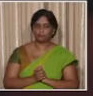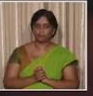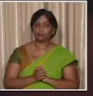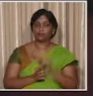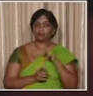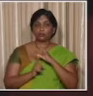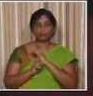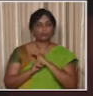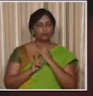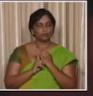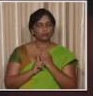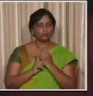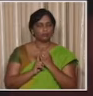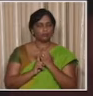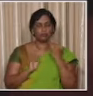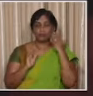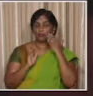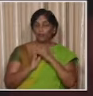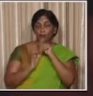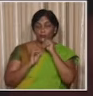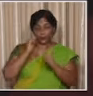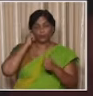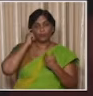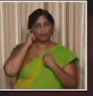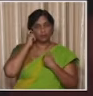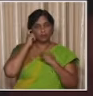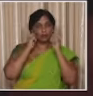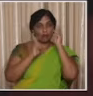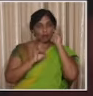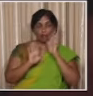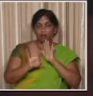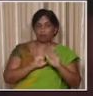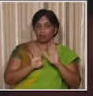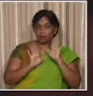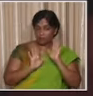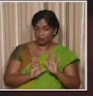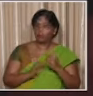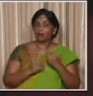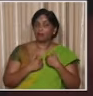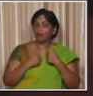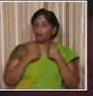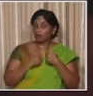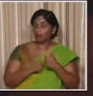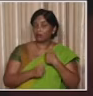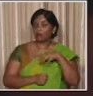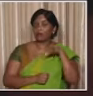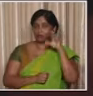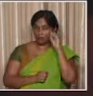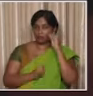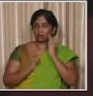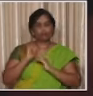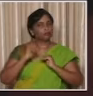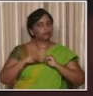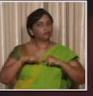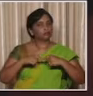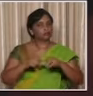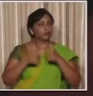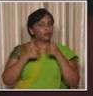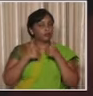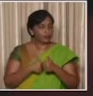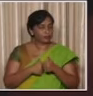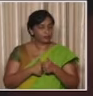මේ සංස්කෘතිය හරියට අපි කළමනාකරණය කළොත්, අපි හරියට වටහාගෙන ඒ ගමන ගියොත්, අර